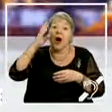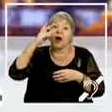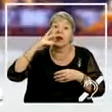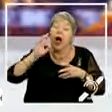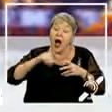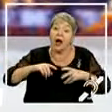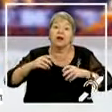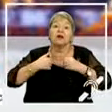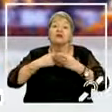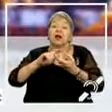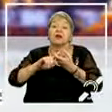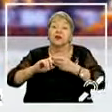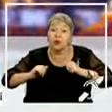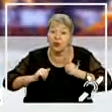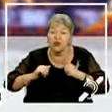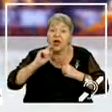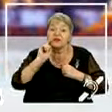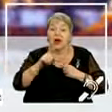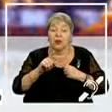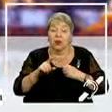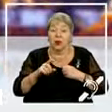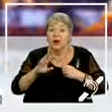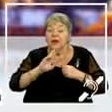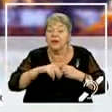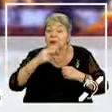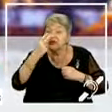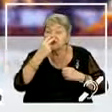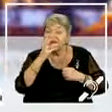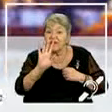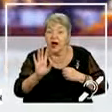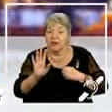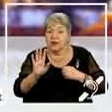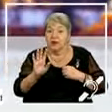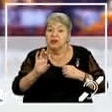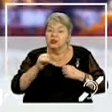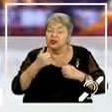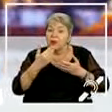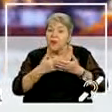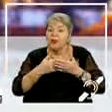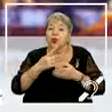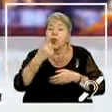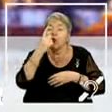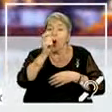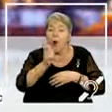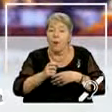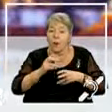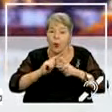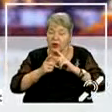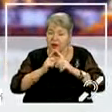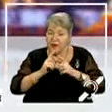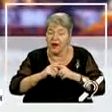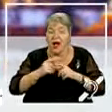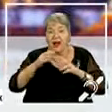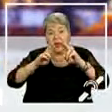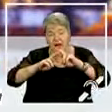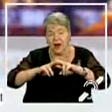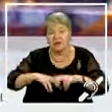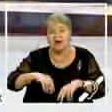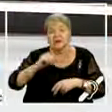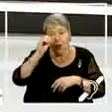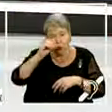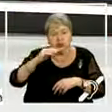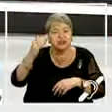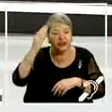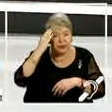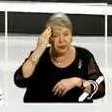Lucrul acesta ar trebui să fie evident pentru toată lumea, chiar și pentru un politician care mai are cel puțin o urmă de inteligență,